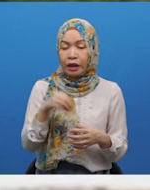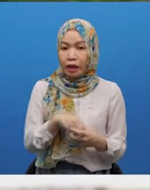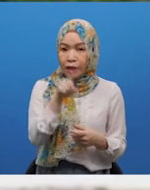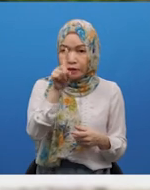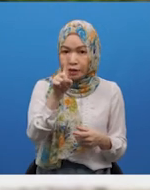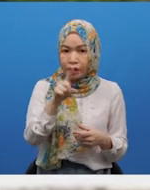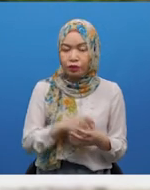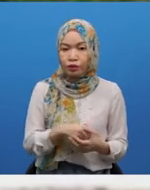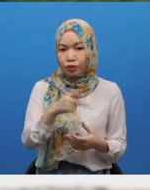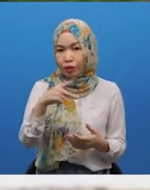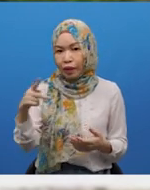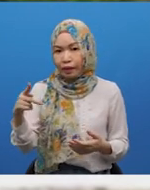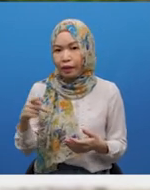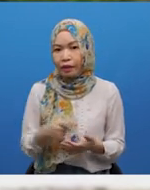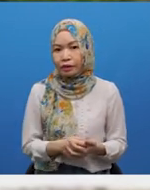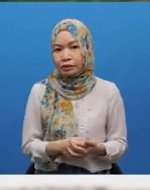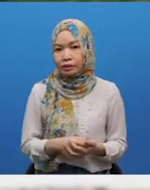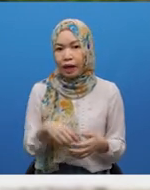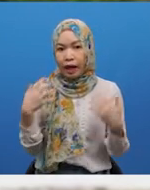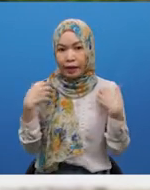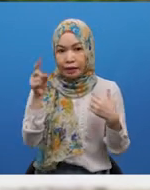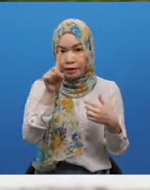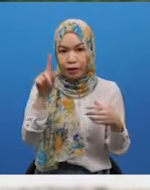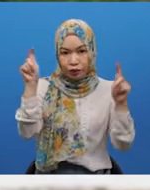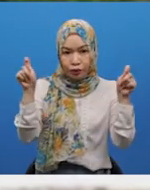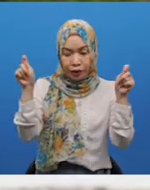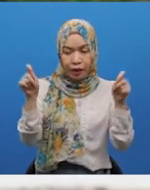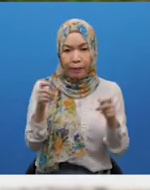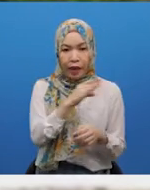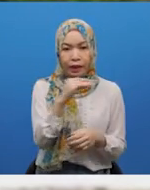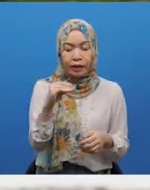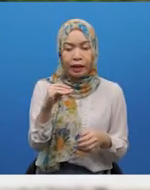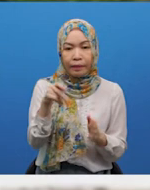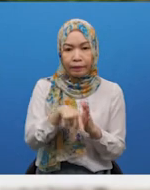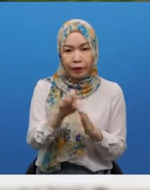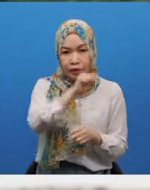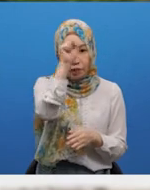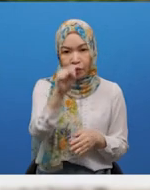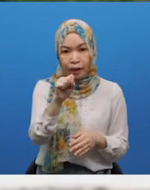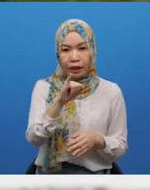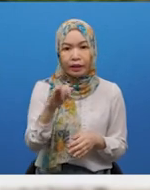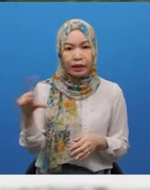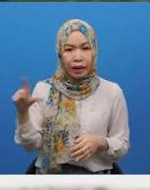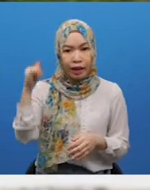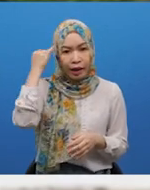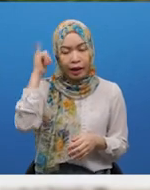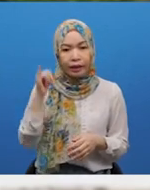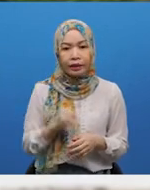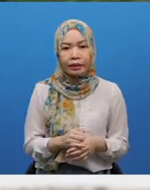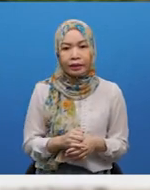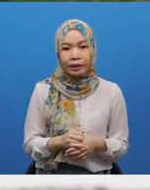terdapat satu sahaja tema, manakala persoalan ialah idea sampingan dan setiap hasil